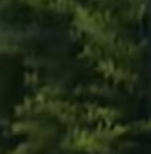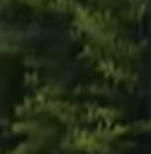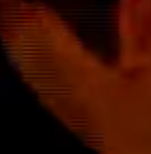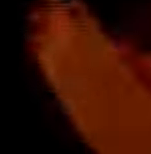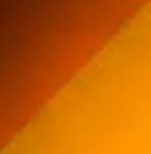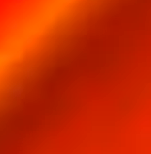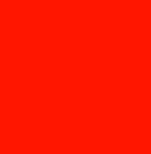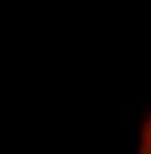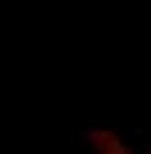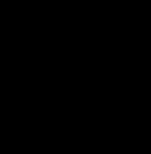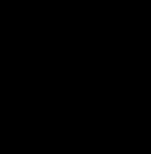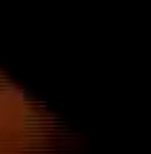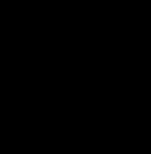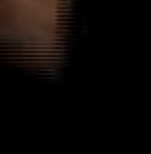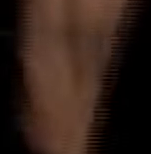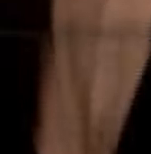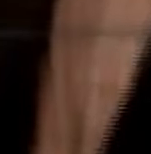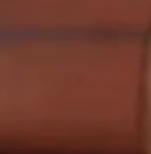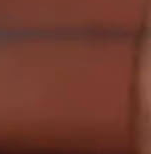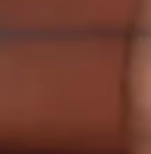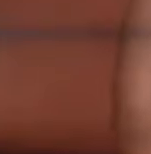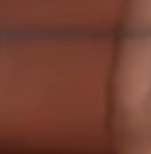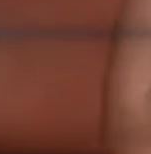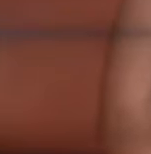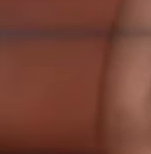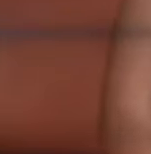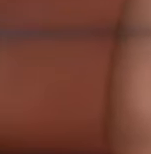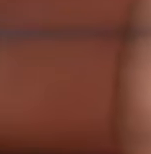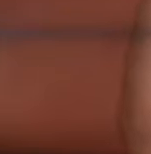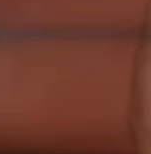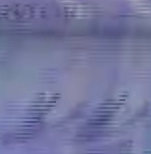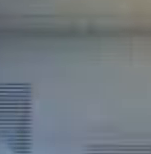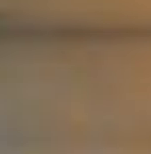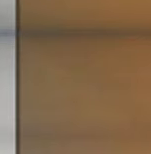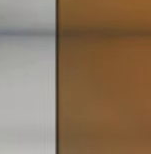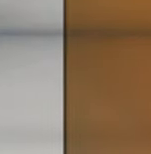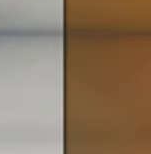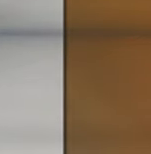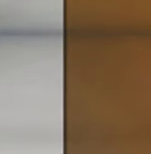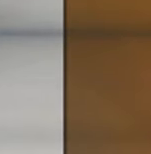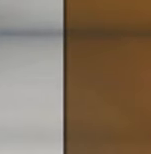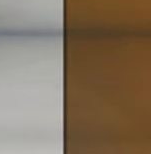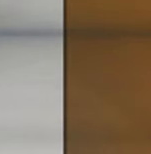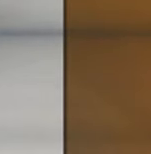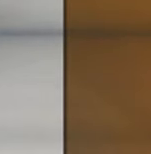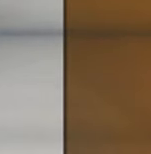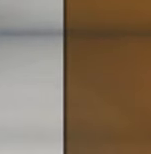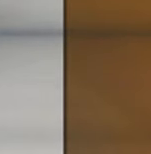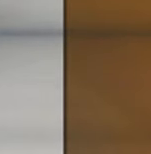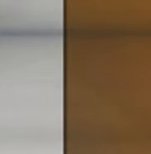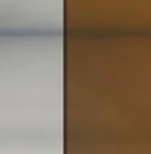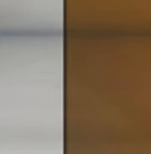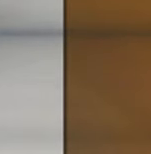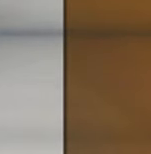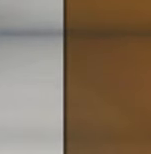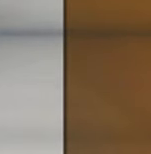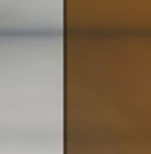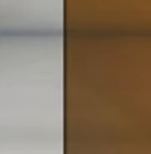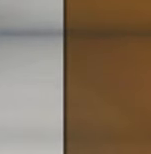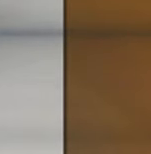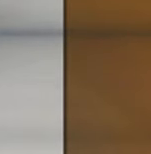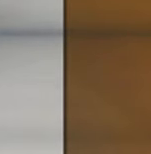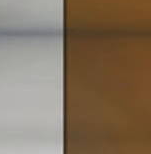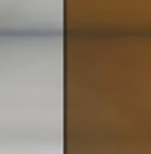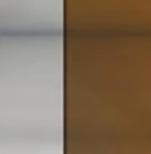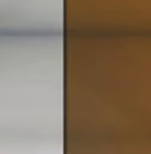hackers. At matapos ang kanyang record-breaking win sa Grammys, Taylor Swift maglalabas na ulit ng